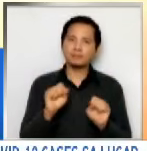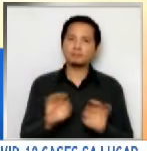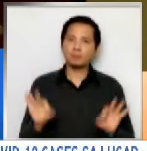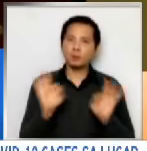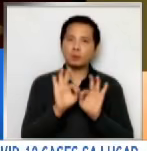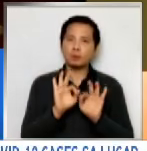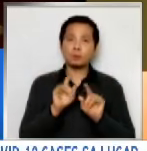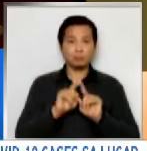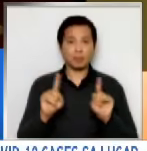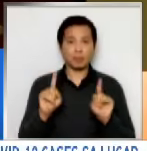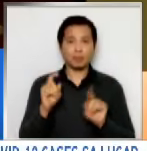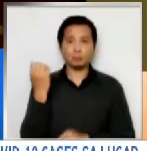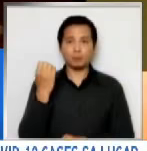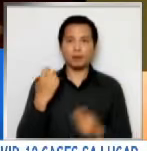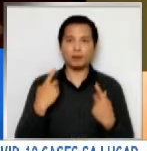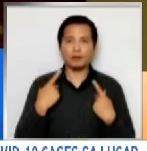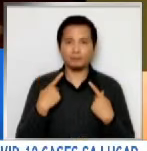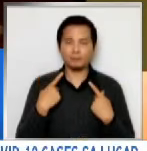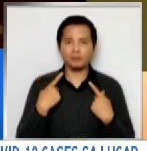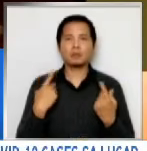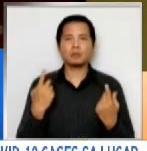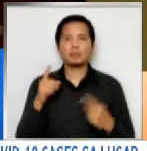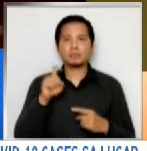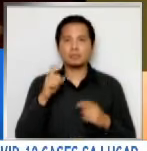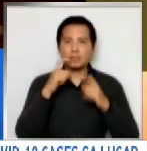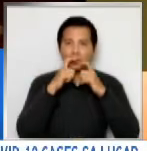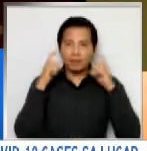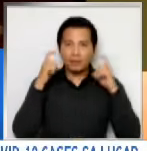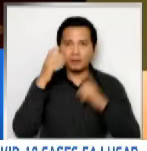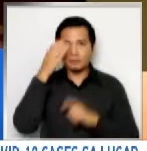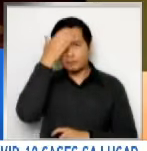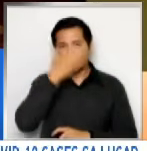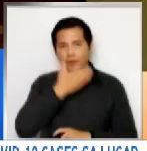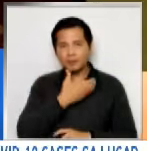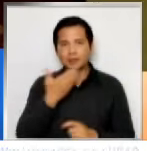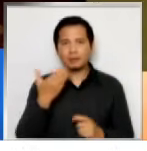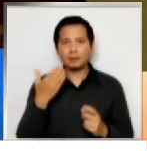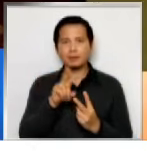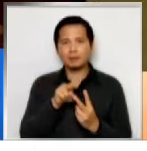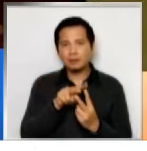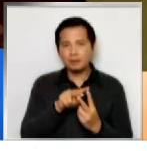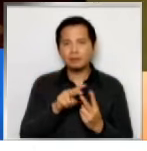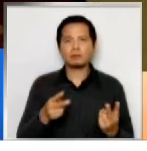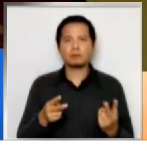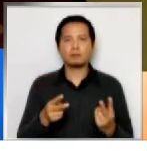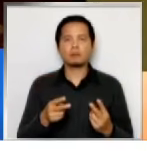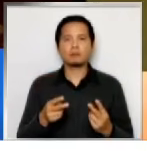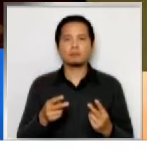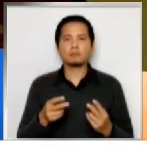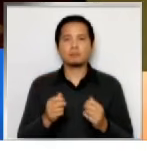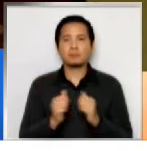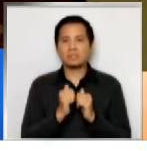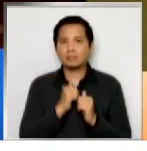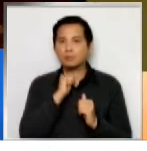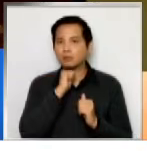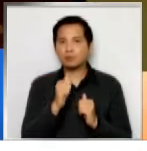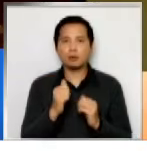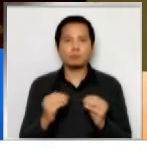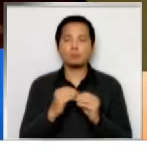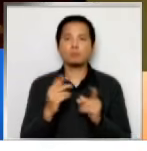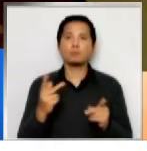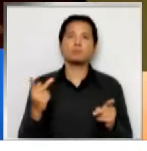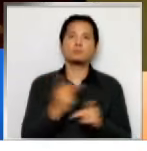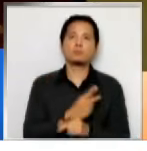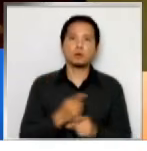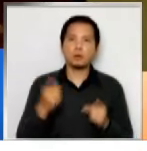ay siguraduhin niya na may mask, may face shield, para hindi magkaroon pa ng pagkakataon para magkaroon ng